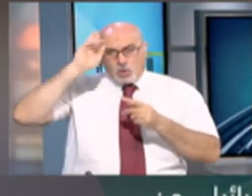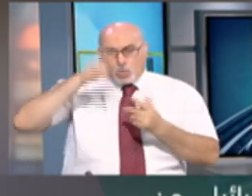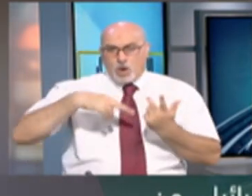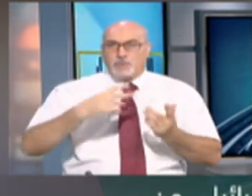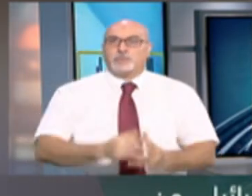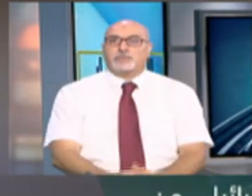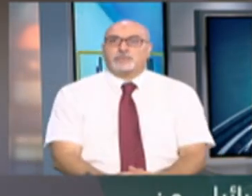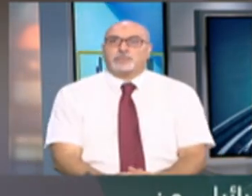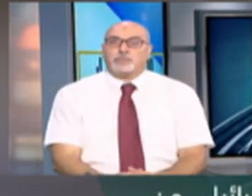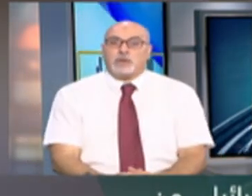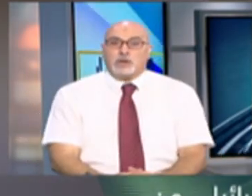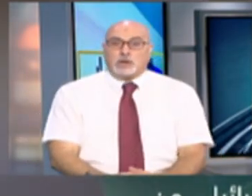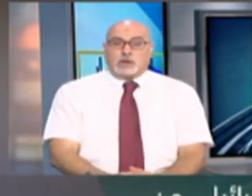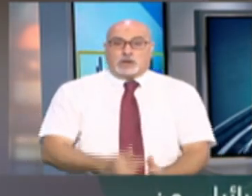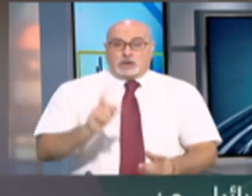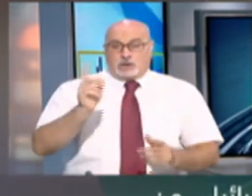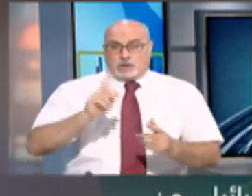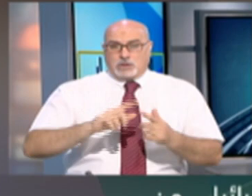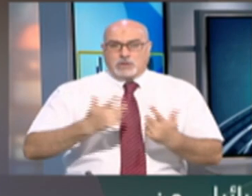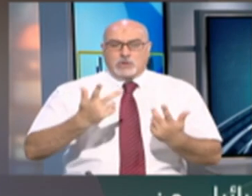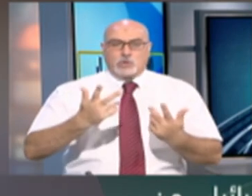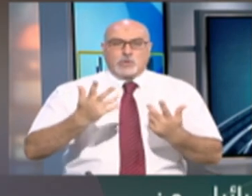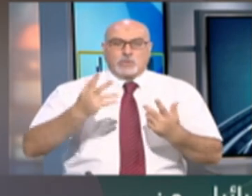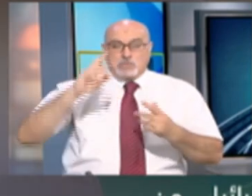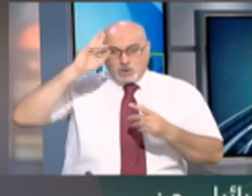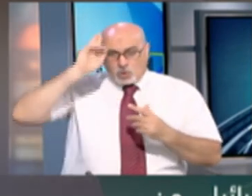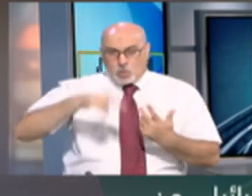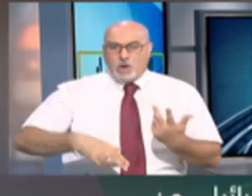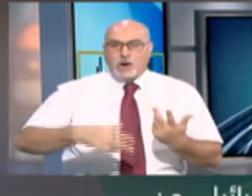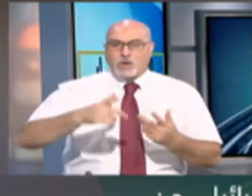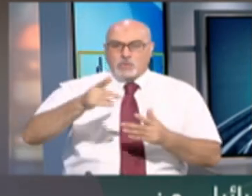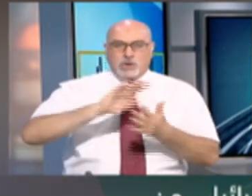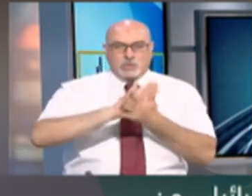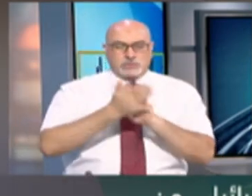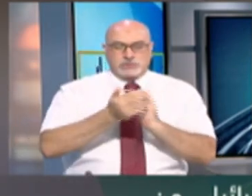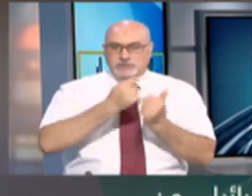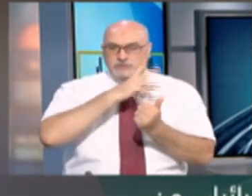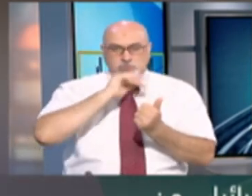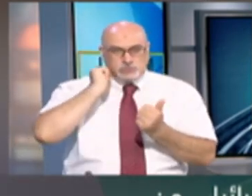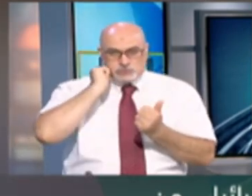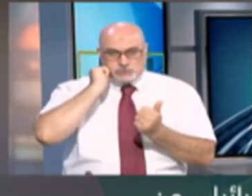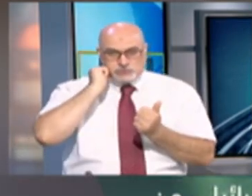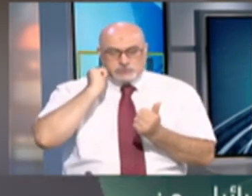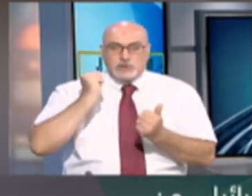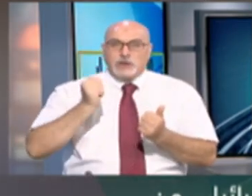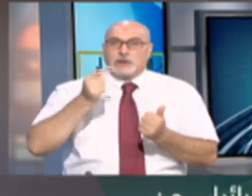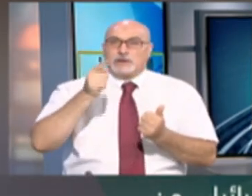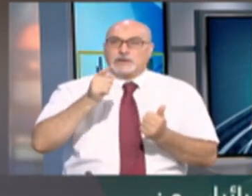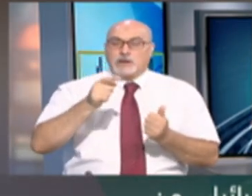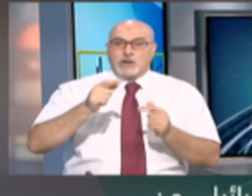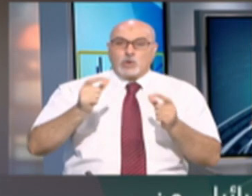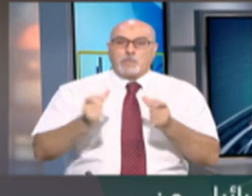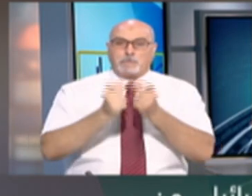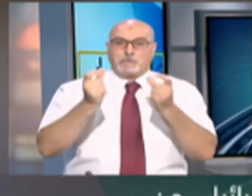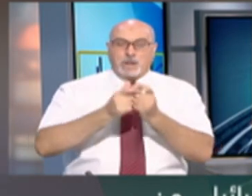المغربي وليس إلى الحكومة المغربية وليس إلى المسؤولين المغاربة، لا بل إلى القصر الملكي